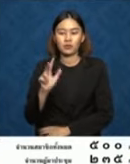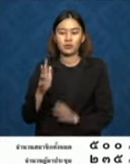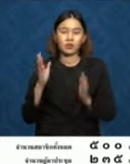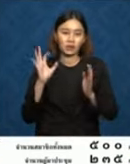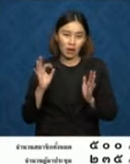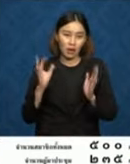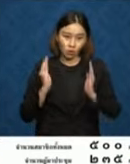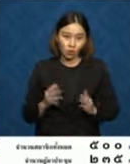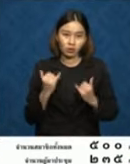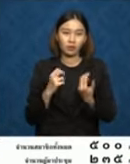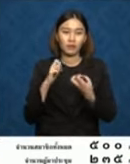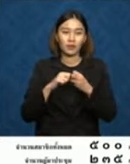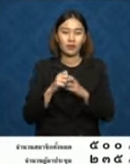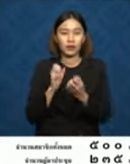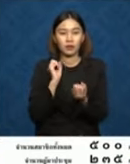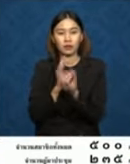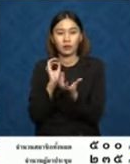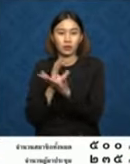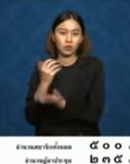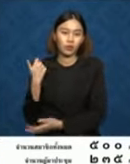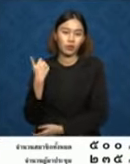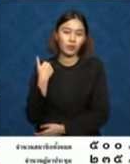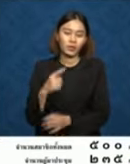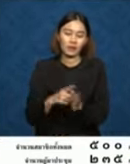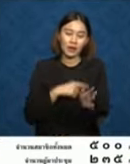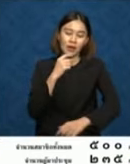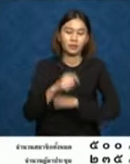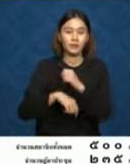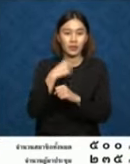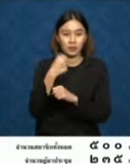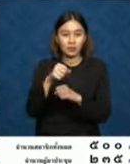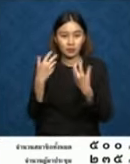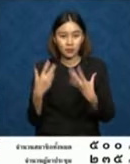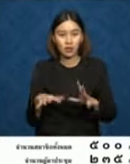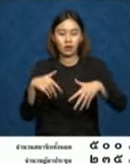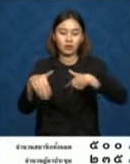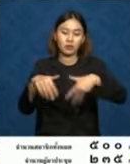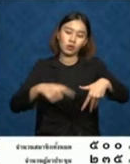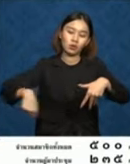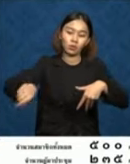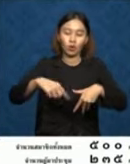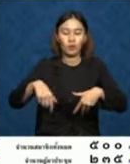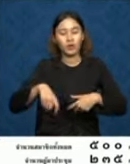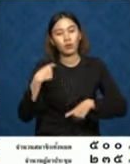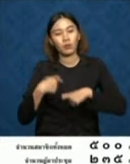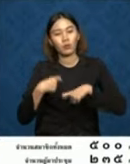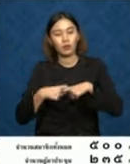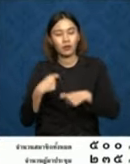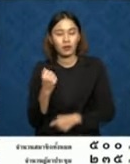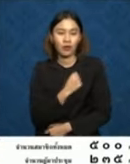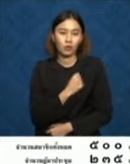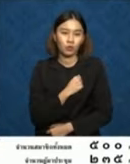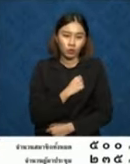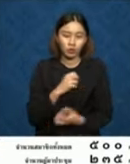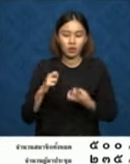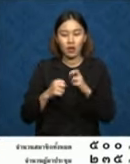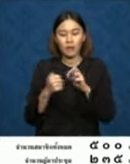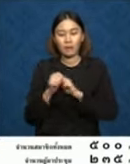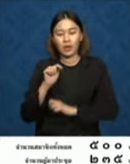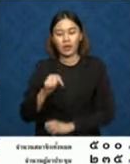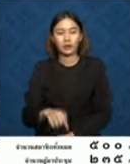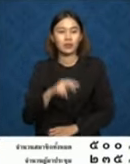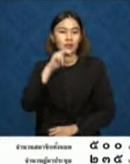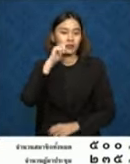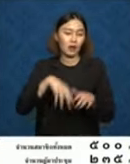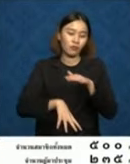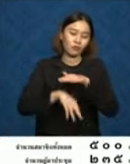องได้รับความเดือดร้อนซึ่งนับเป็นเวลากว่า10ปีแล้วครับที่พี่น้องต้องทนทุกข์อยู่กับปัญหานี้อีกทั้งน้ำ